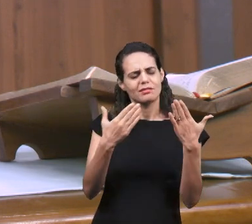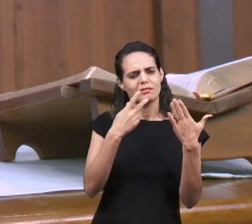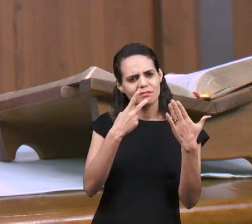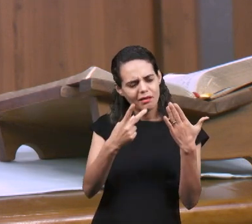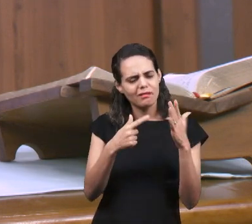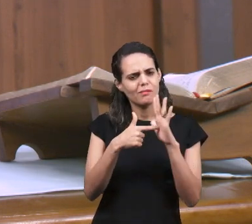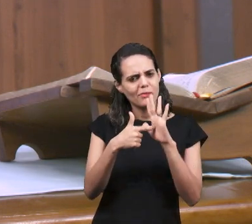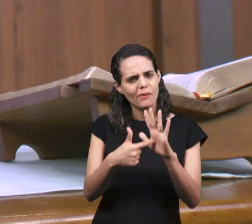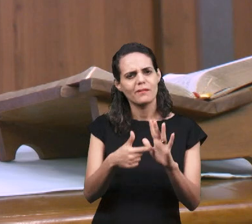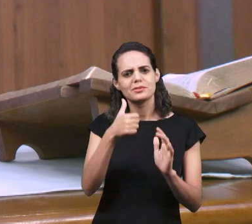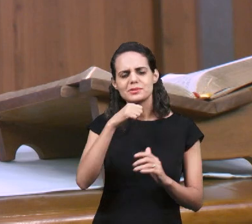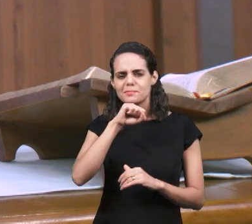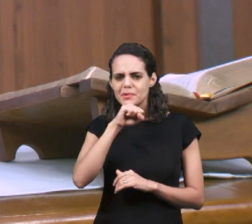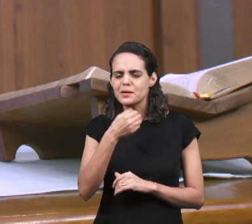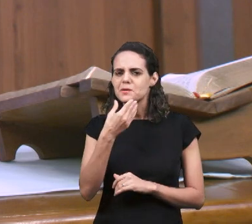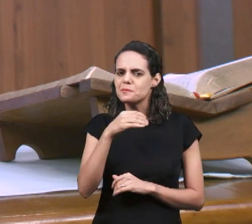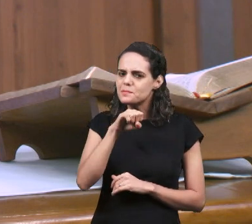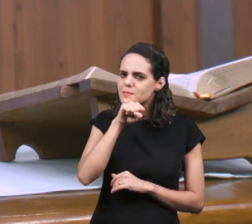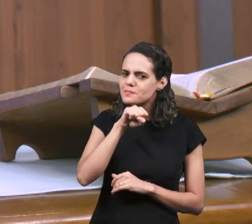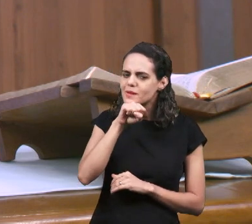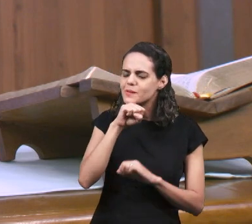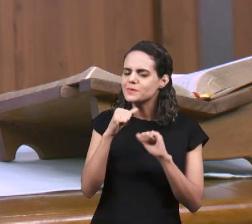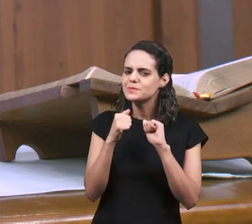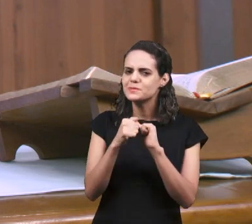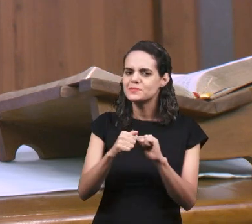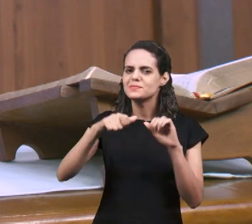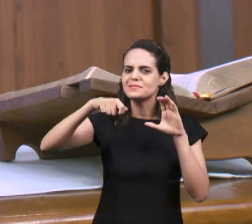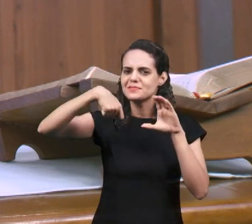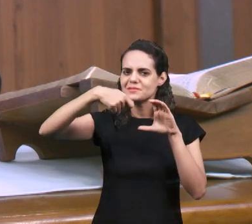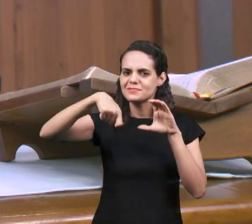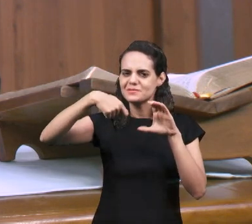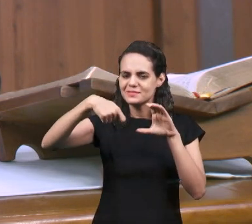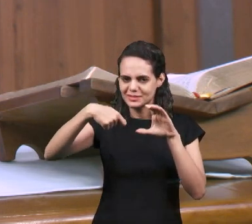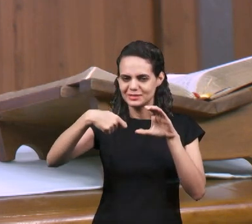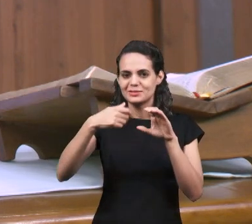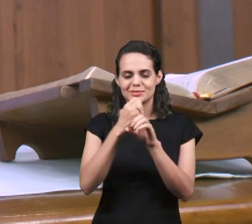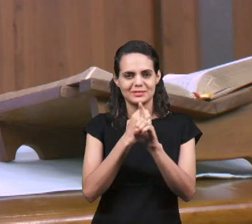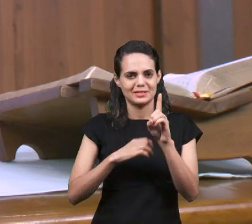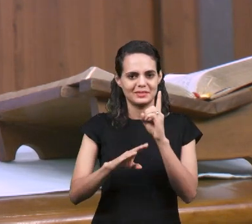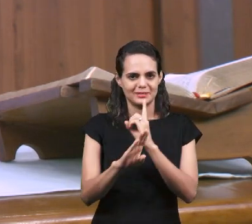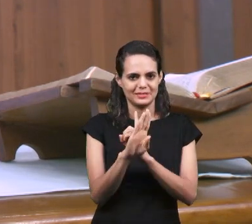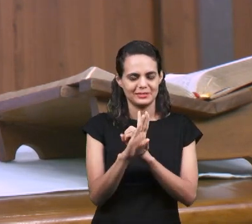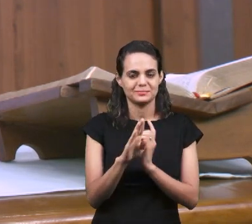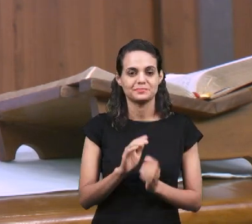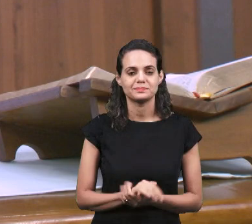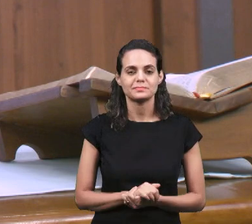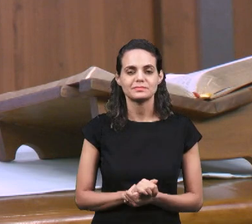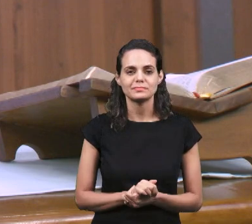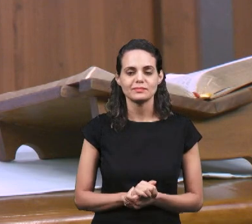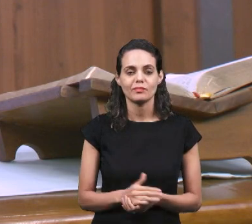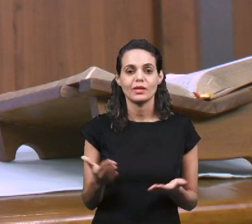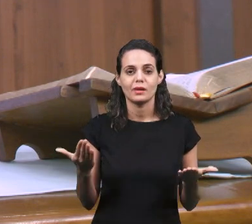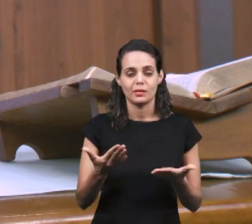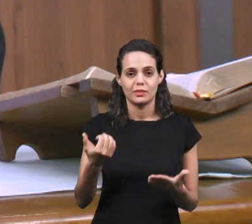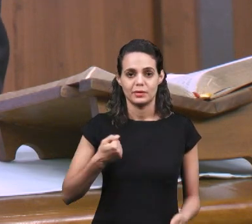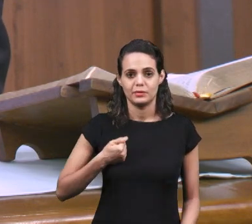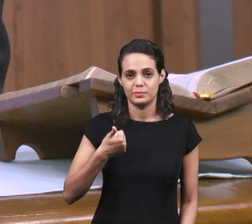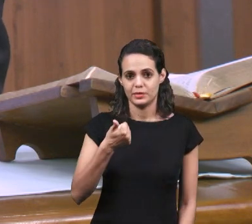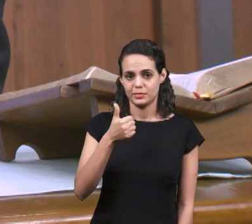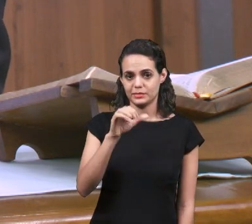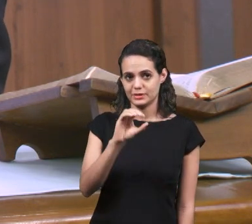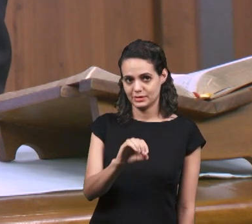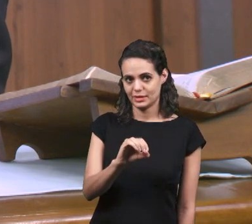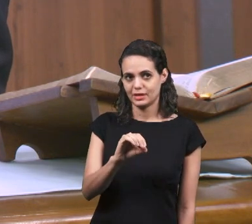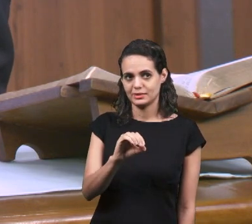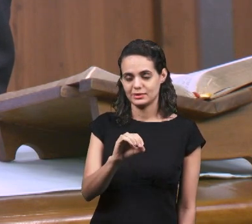votre papa, votre mère pour présenter, pour participer à la vidéo. Passons à